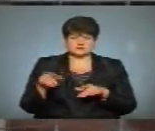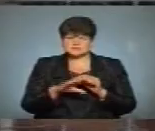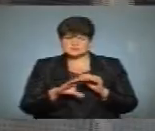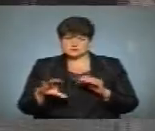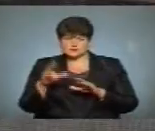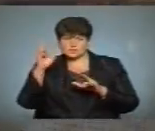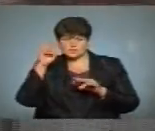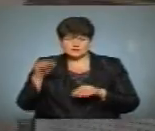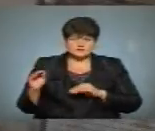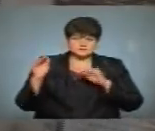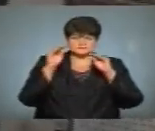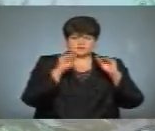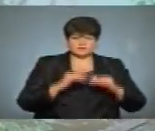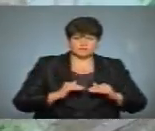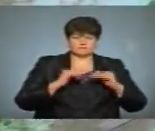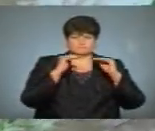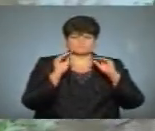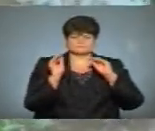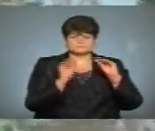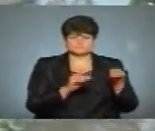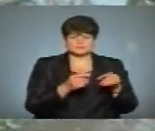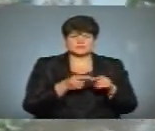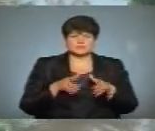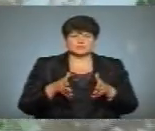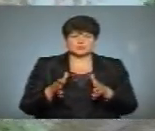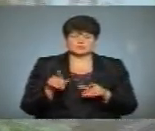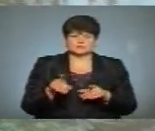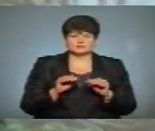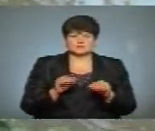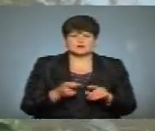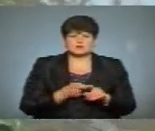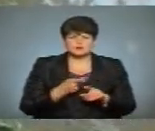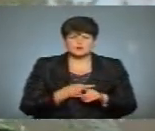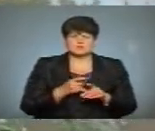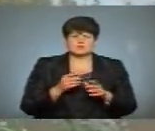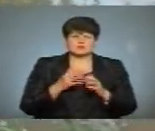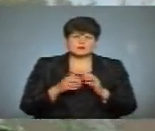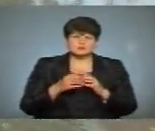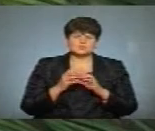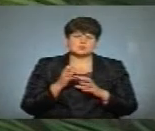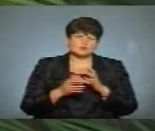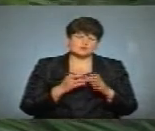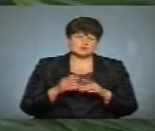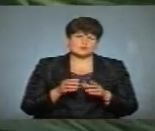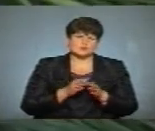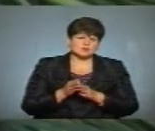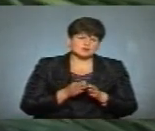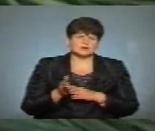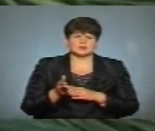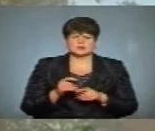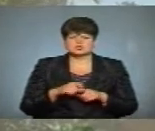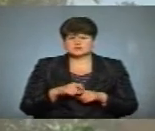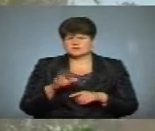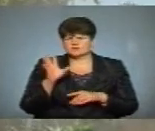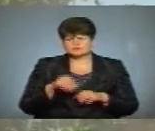шару забрали, переклали в інші клітки. Оце наш город, тут посаджена була картопля, капуста, помідори, огірки, чесник. Все